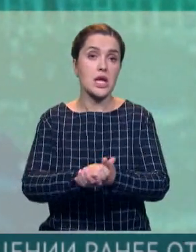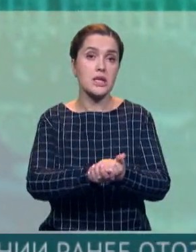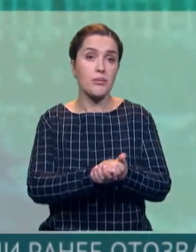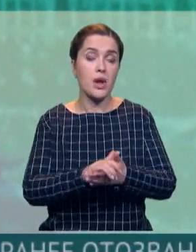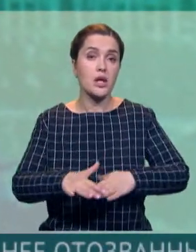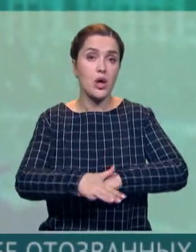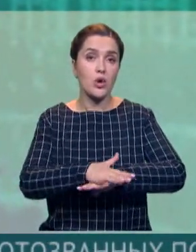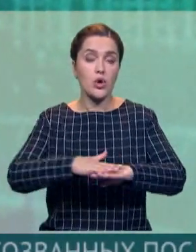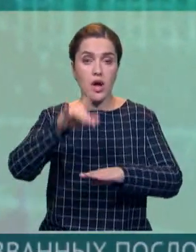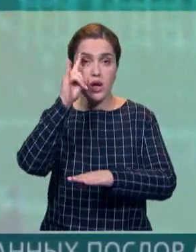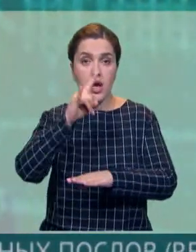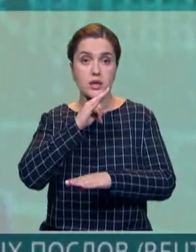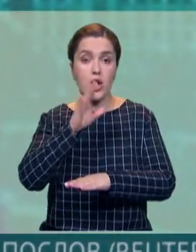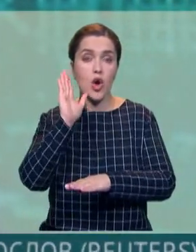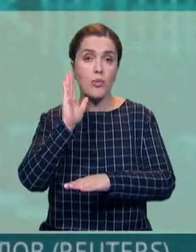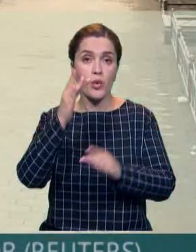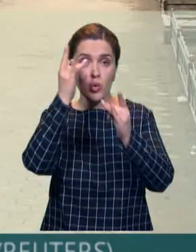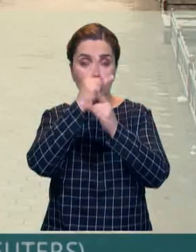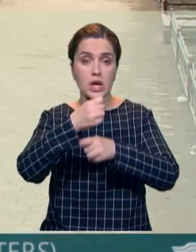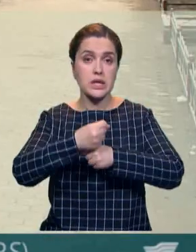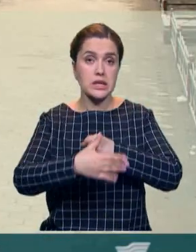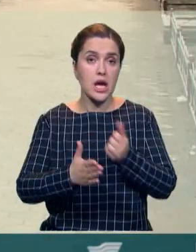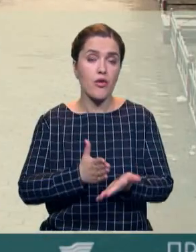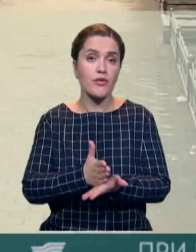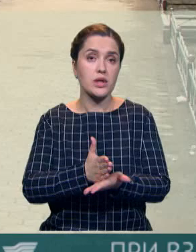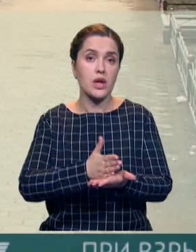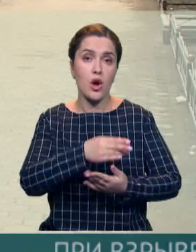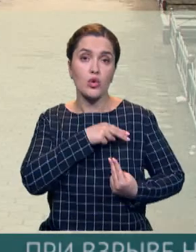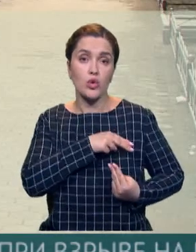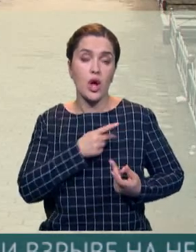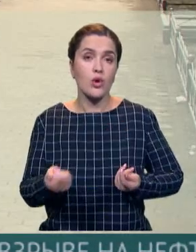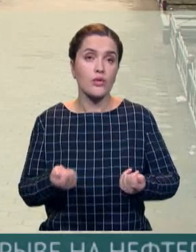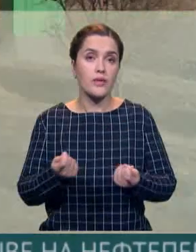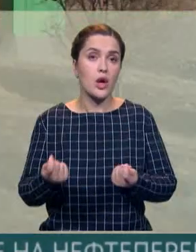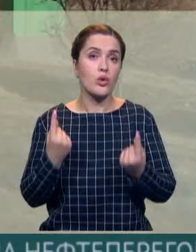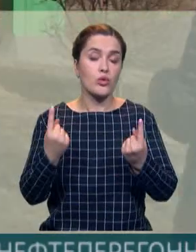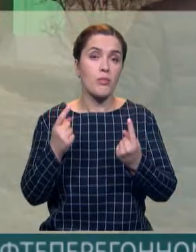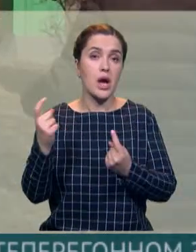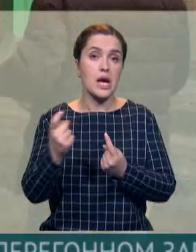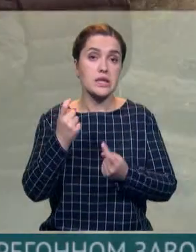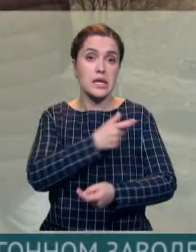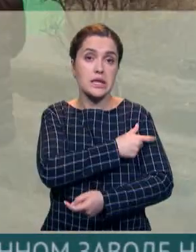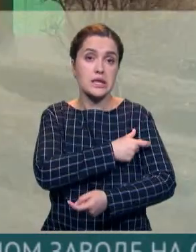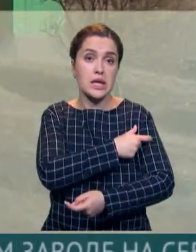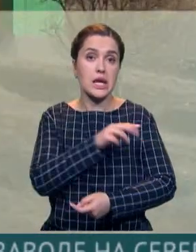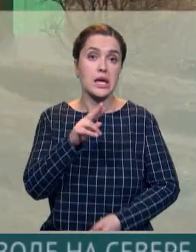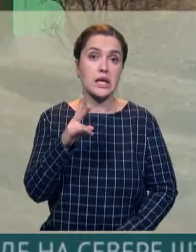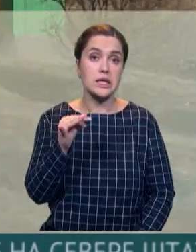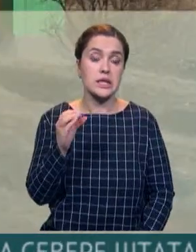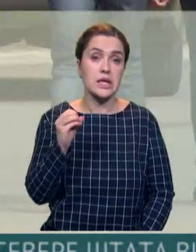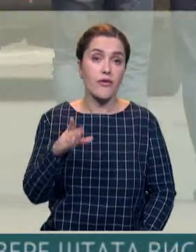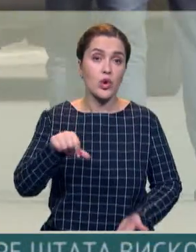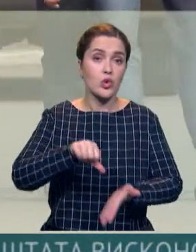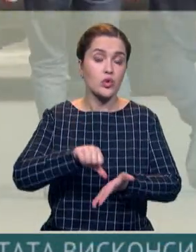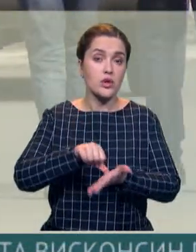прибудут представители этнокультурных центров, ветераны труда, руководители крупных хозяйств. Один из делегатов, Герихан Яндиев,